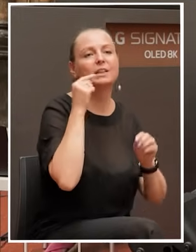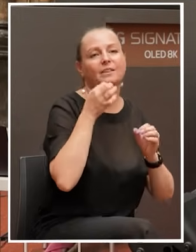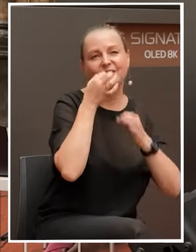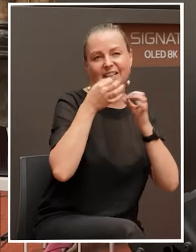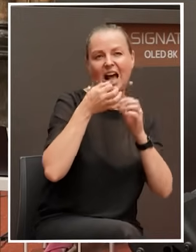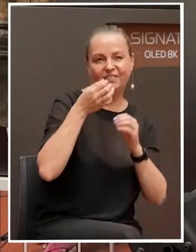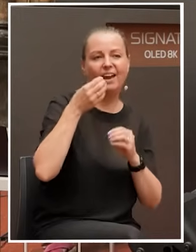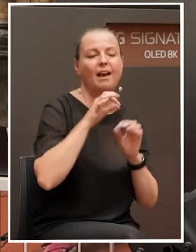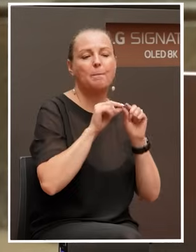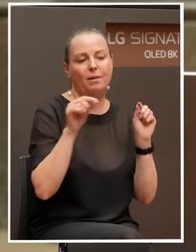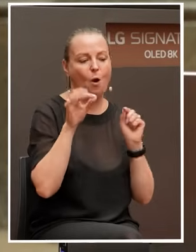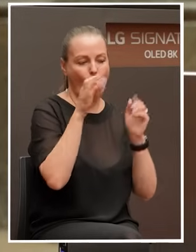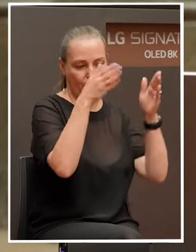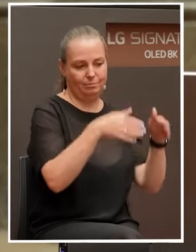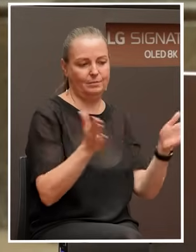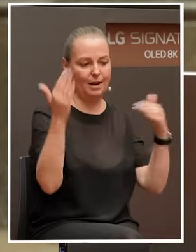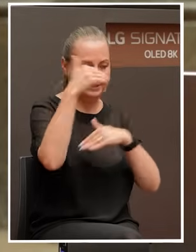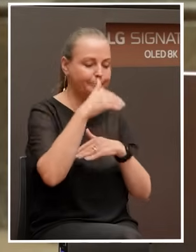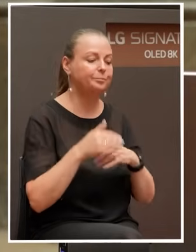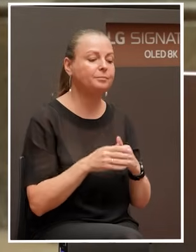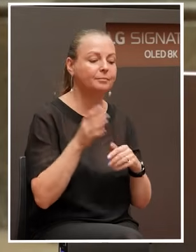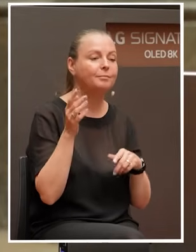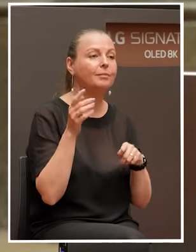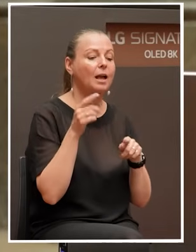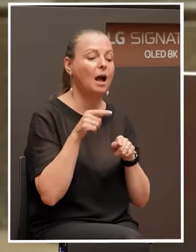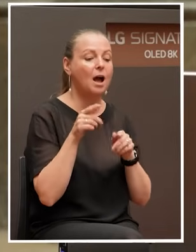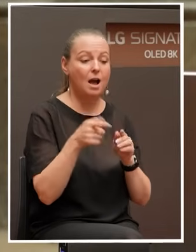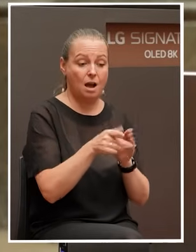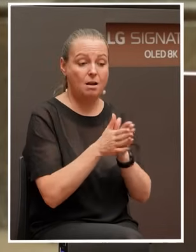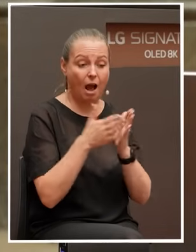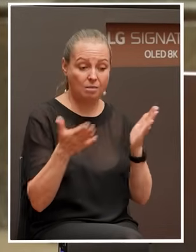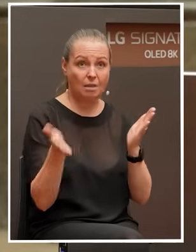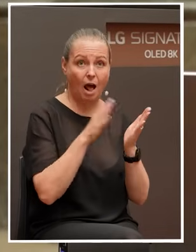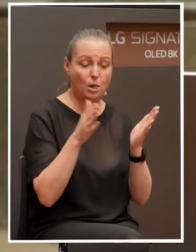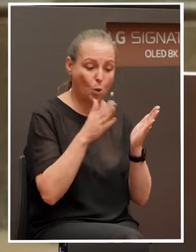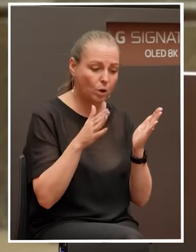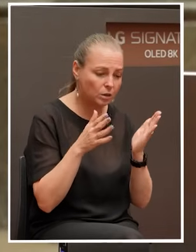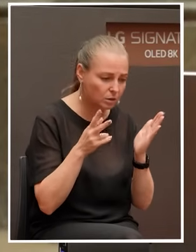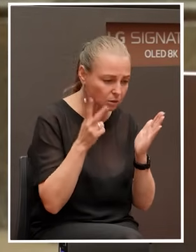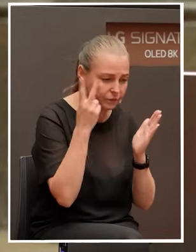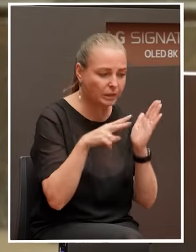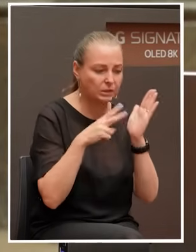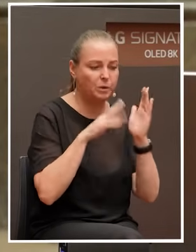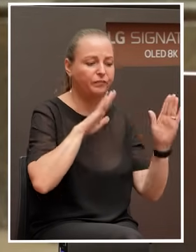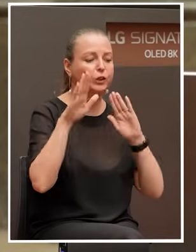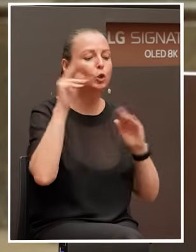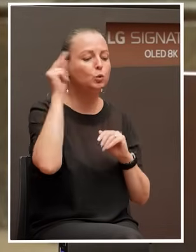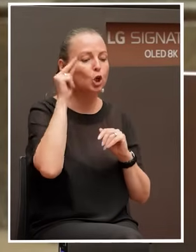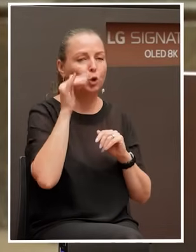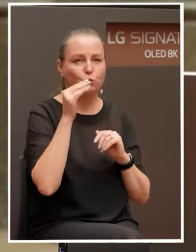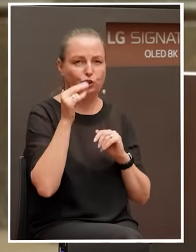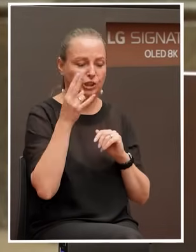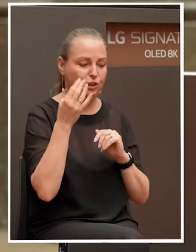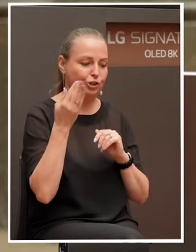соборы дать. Вот смотрите, это каталог из 27-й выставки учеников училища